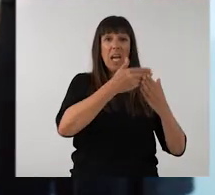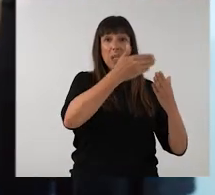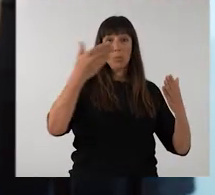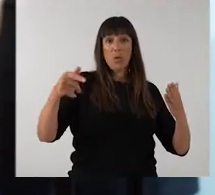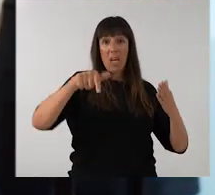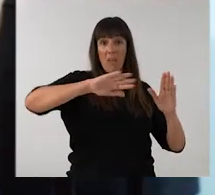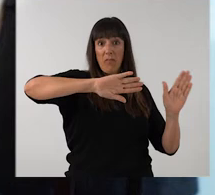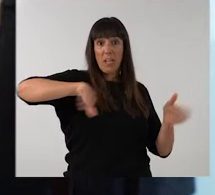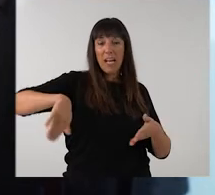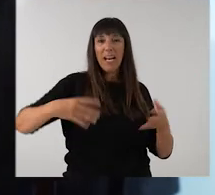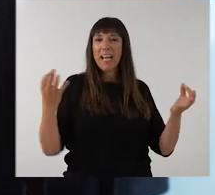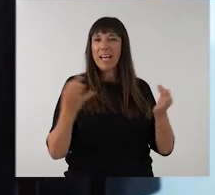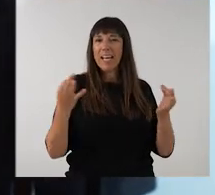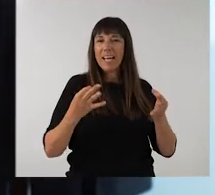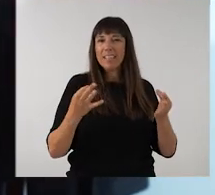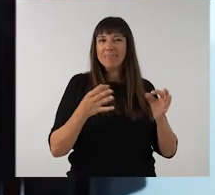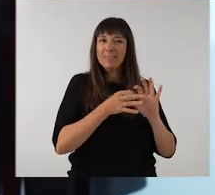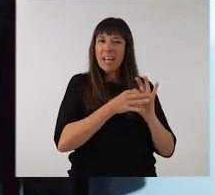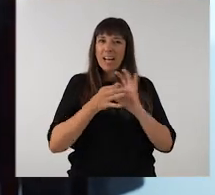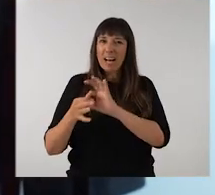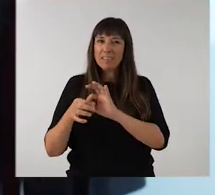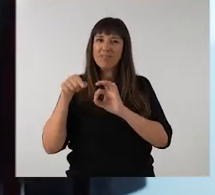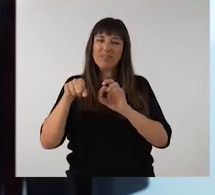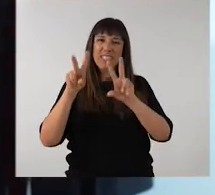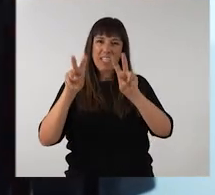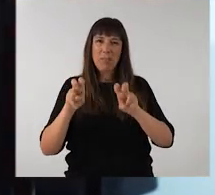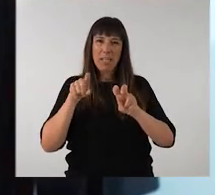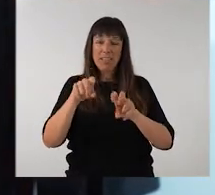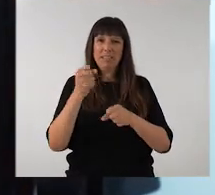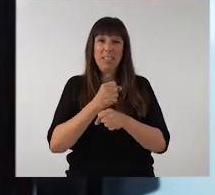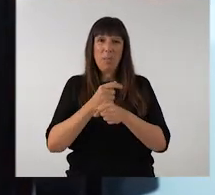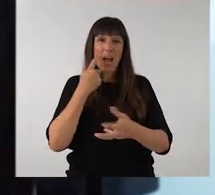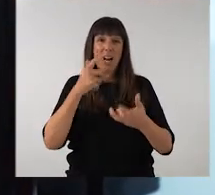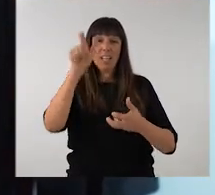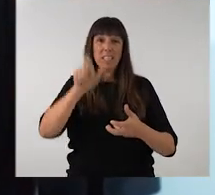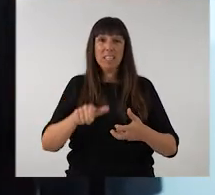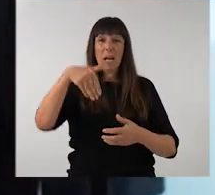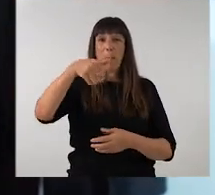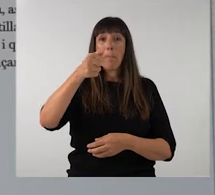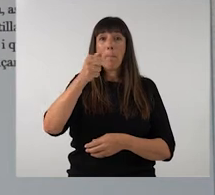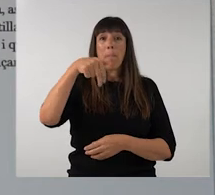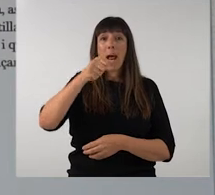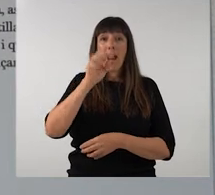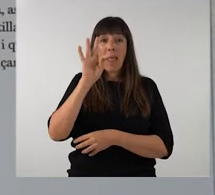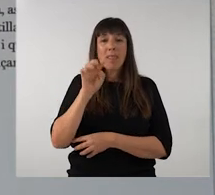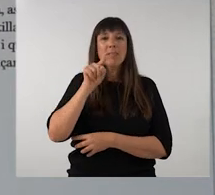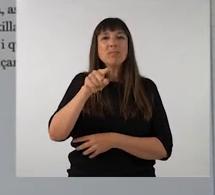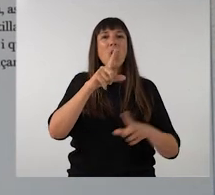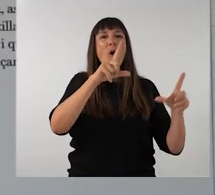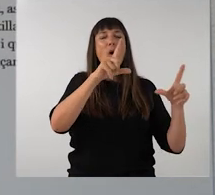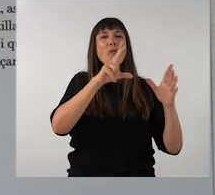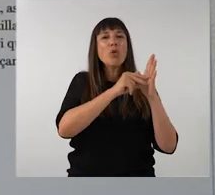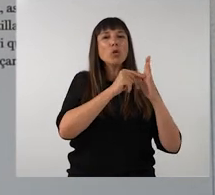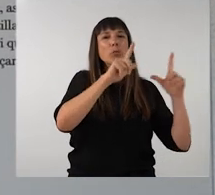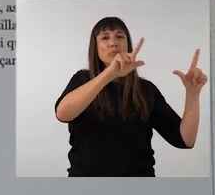I aquesta última part de l'exposició, en certa manera, té a veure una mica amb això, també. Aquest és un treball de la Isabel